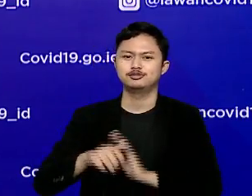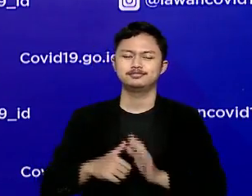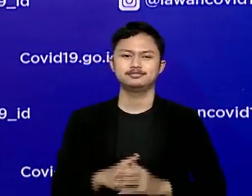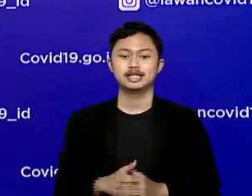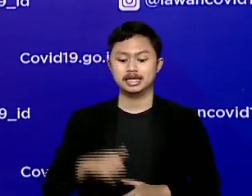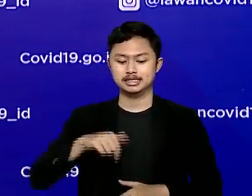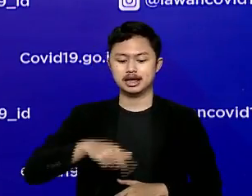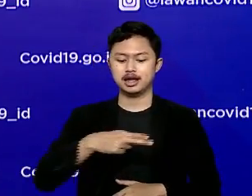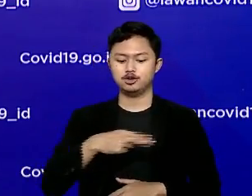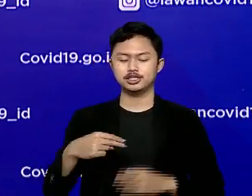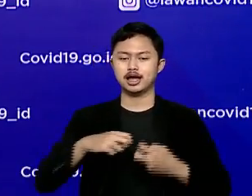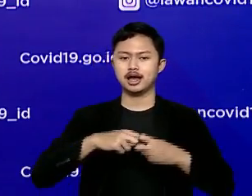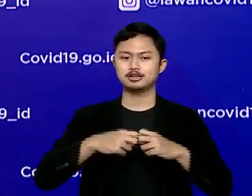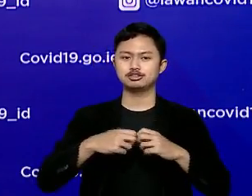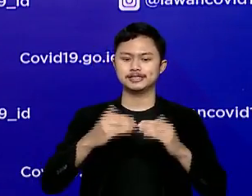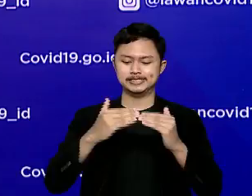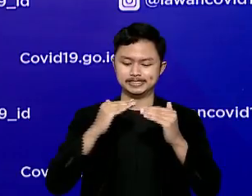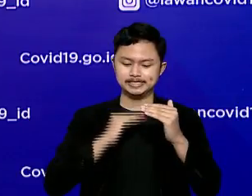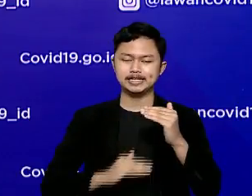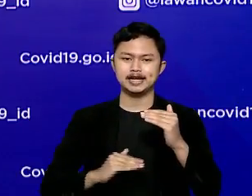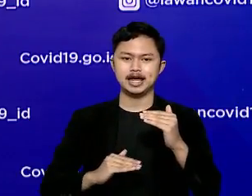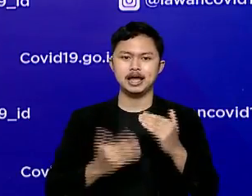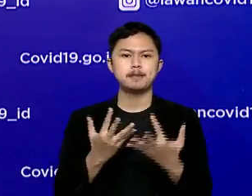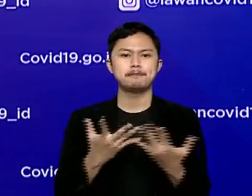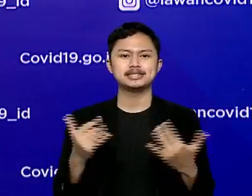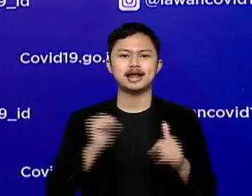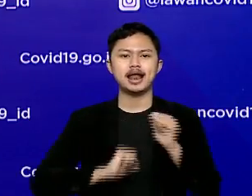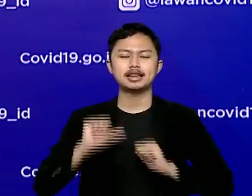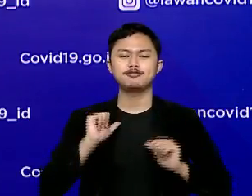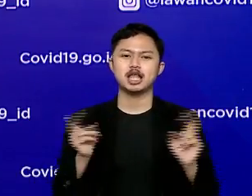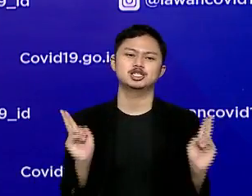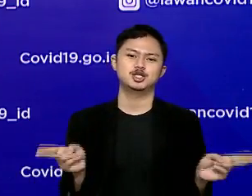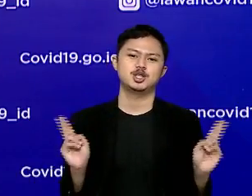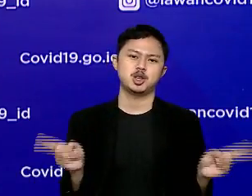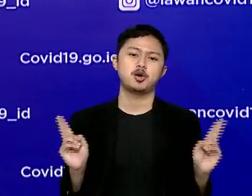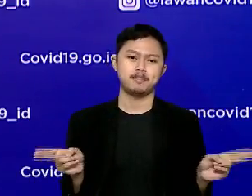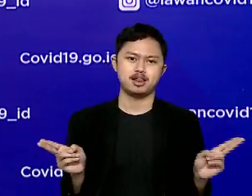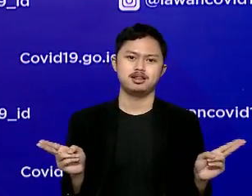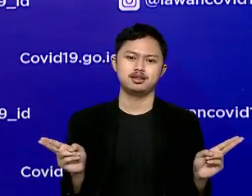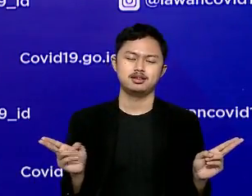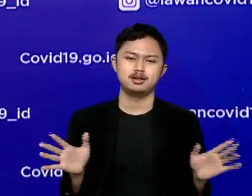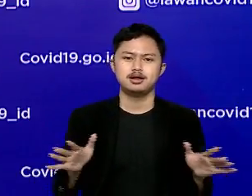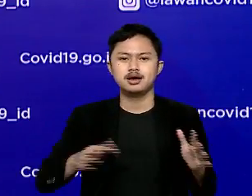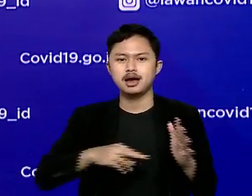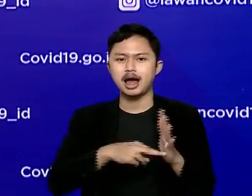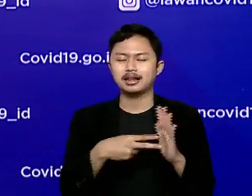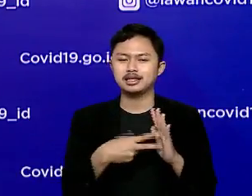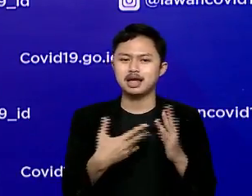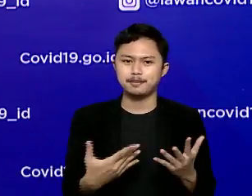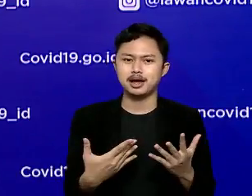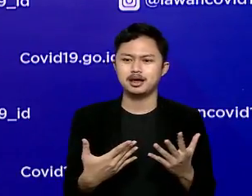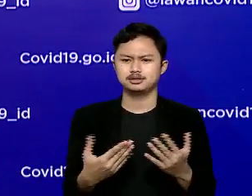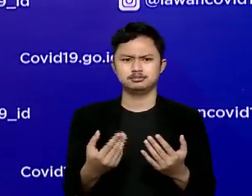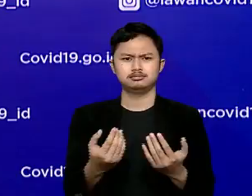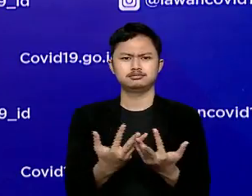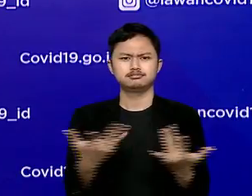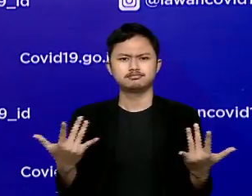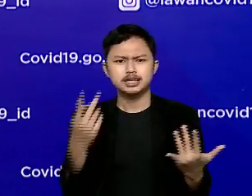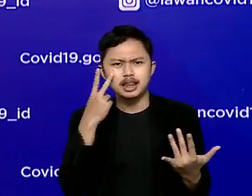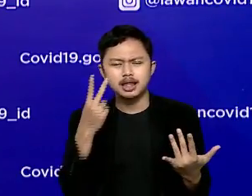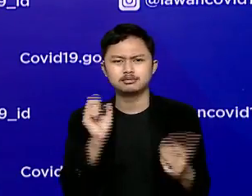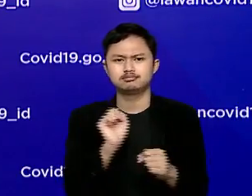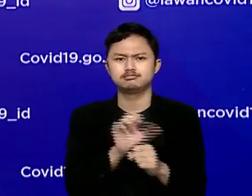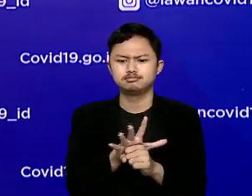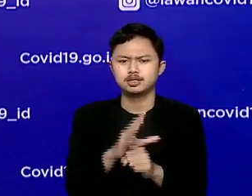stabil rendah, aktivitas masyarakat yang sudah kembali normal, serta sudah masuknya varian Omikron